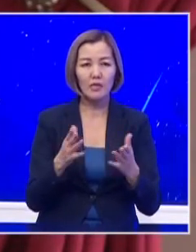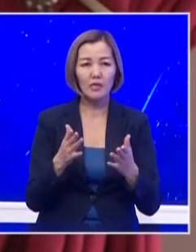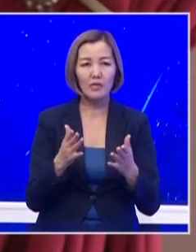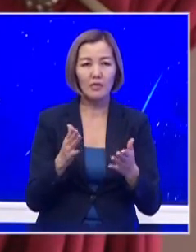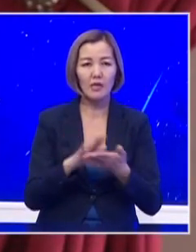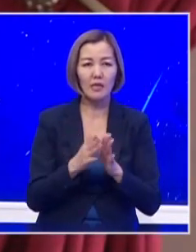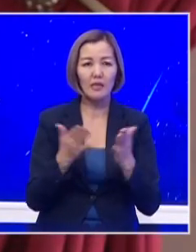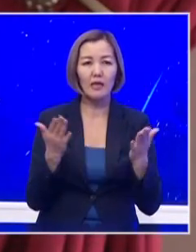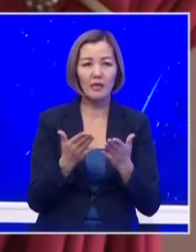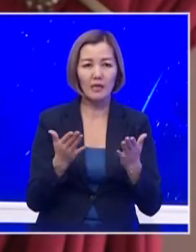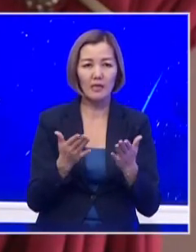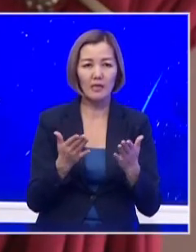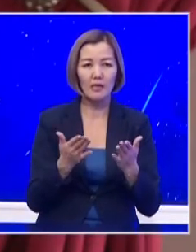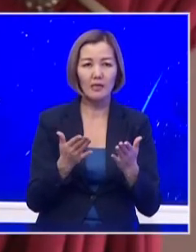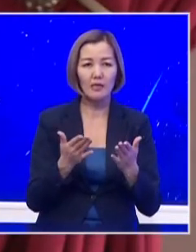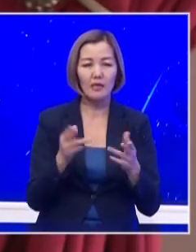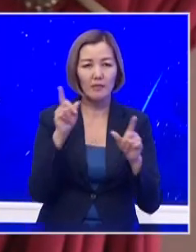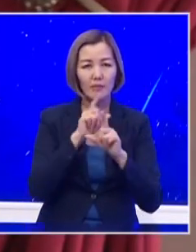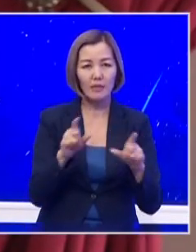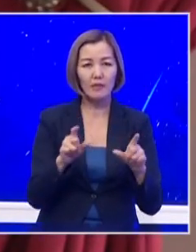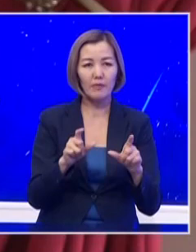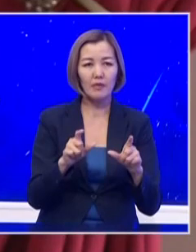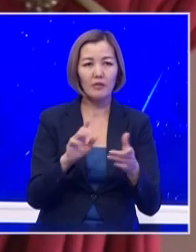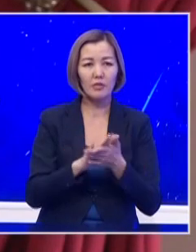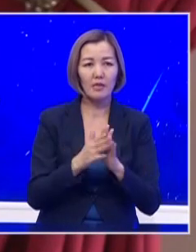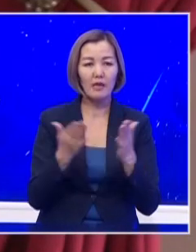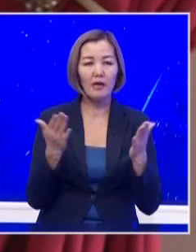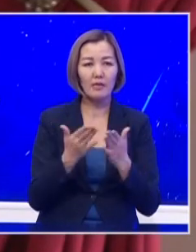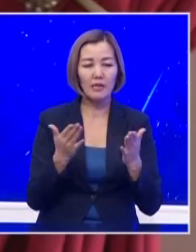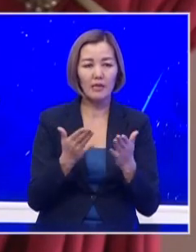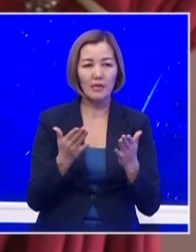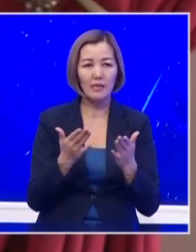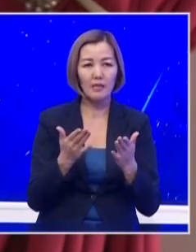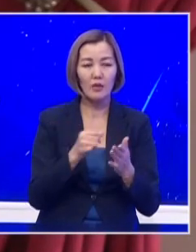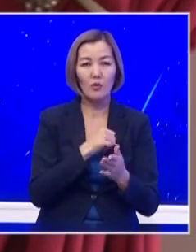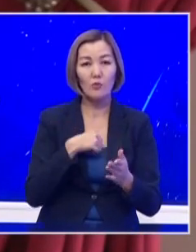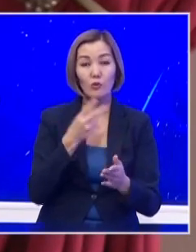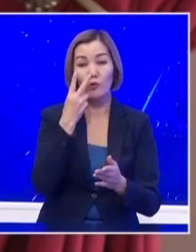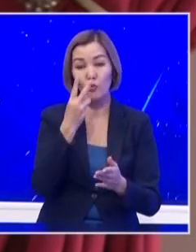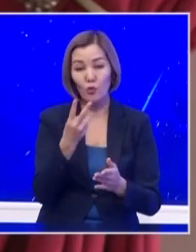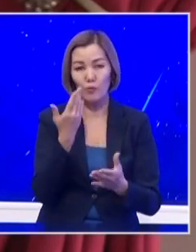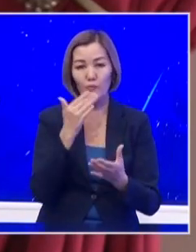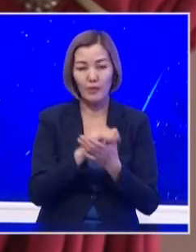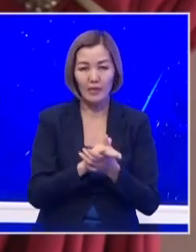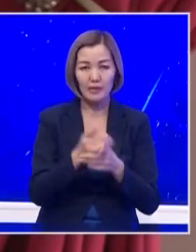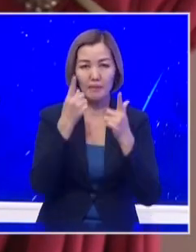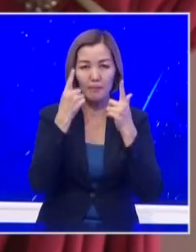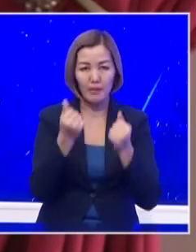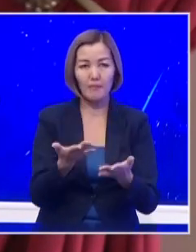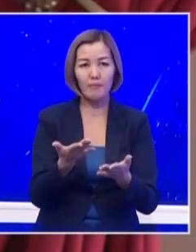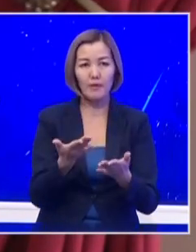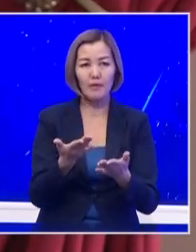ұстаздарымыздың жағдайы қандай екен, мектебіміздің жағдайы қандай екенді өз көзіммен көріп,